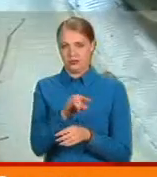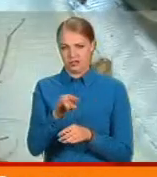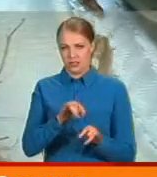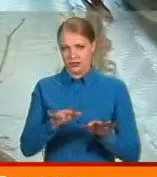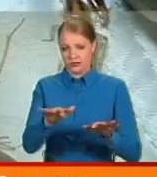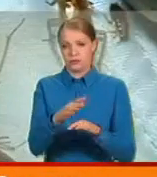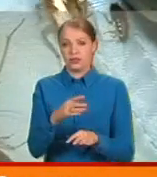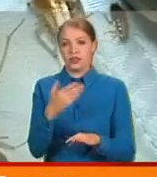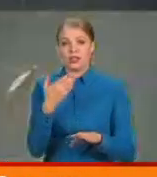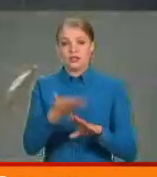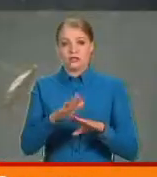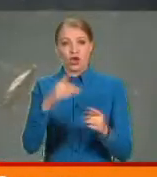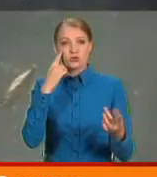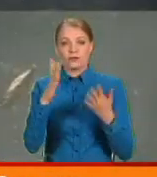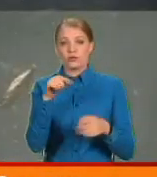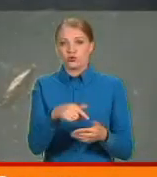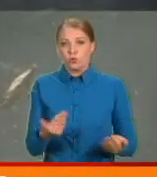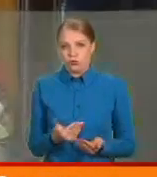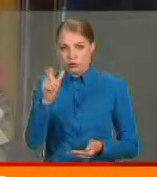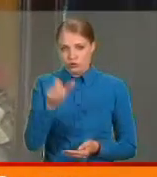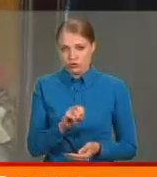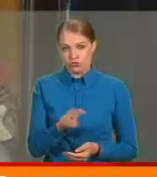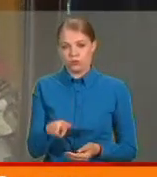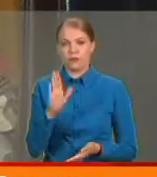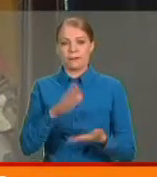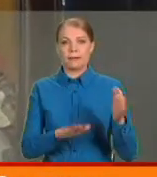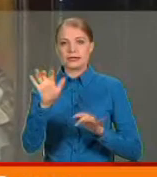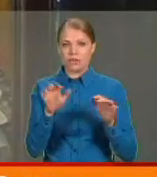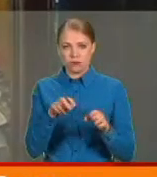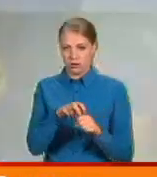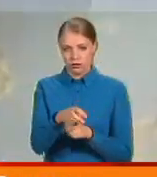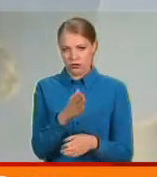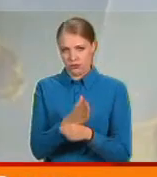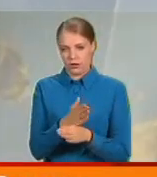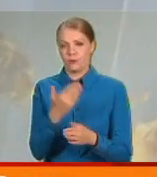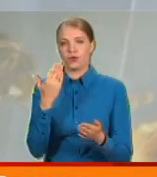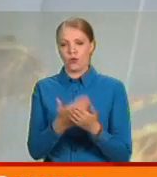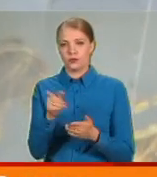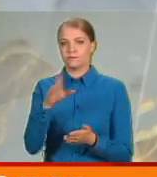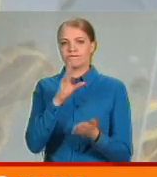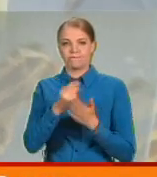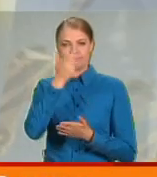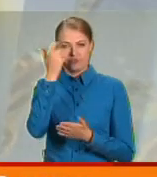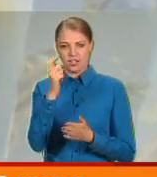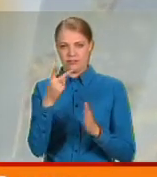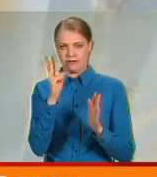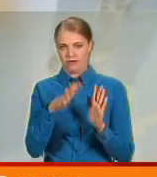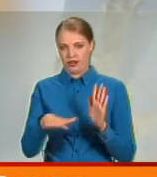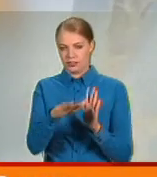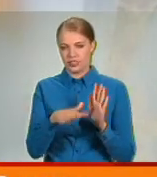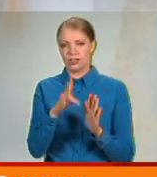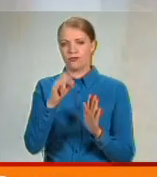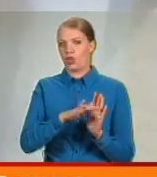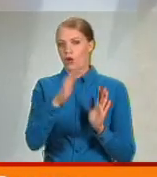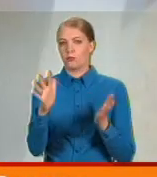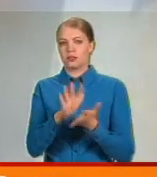гризуни. Тяжко уявити, що тут мешкає людина. Без драбини тут не пролізеш. Ось вона, власниця захаращеної квартири. На